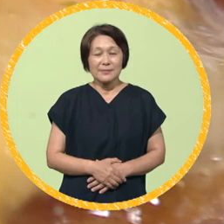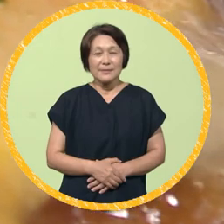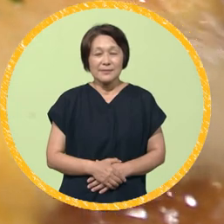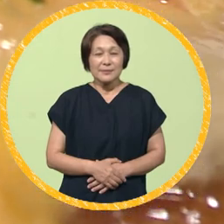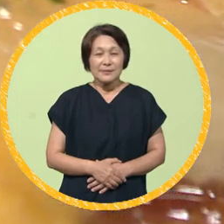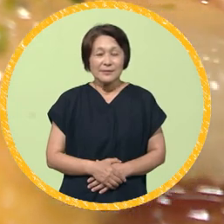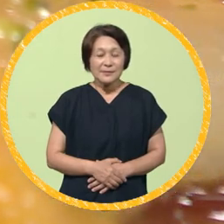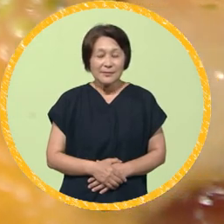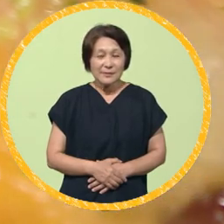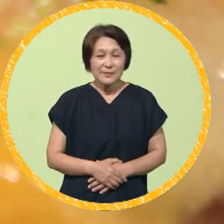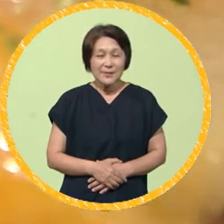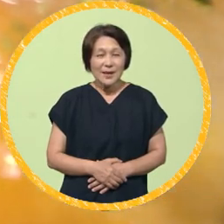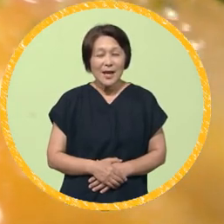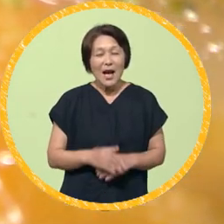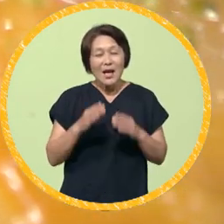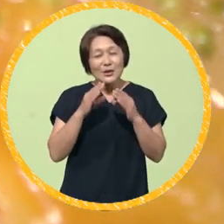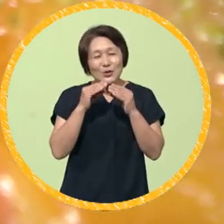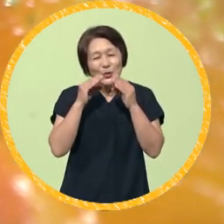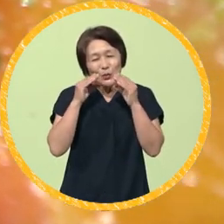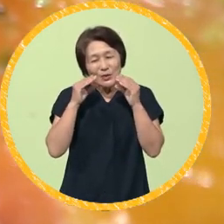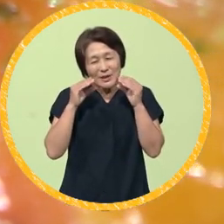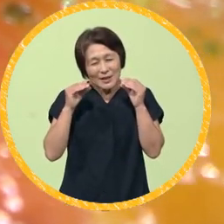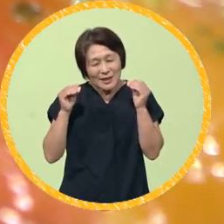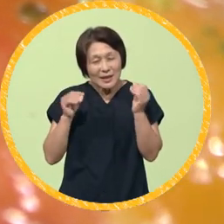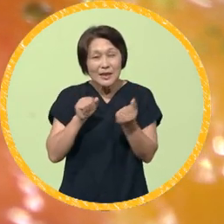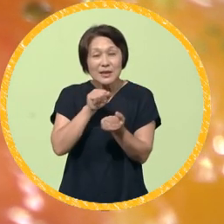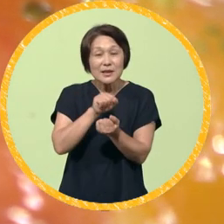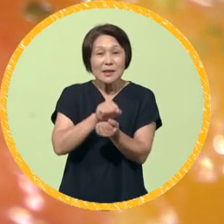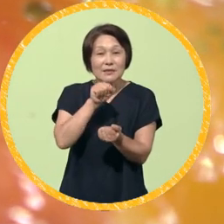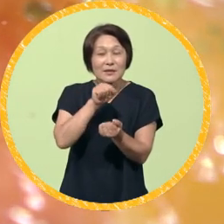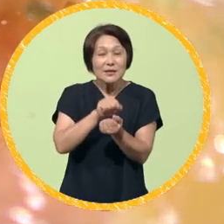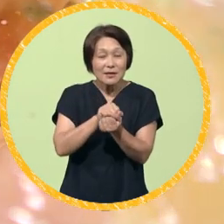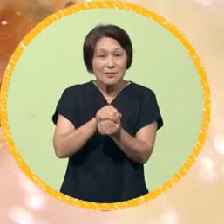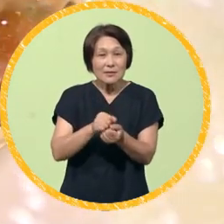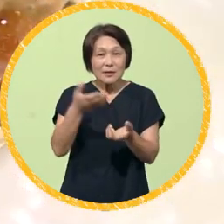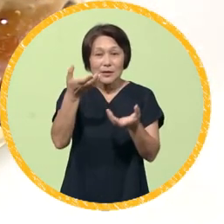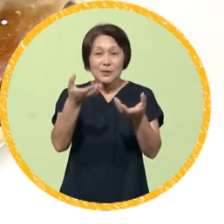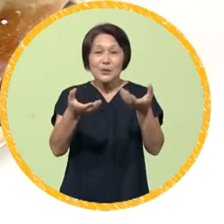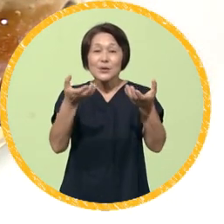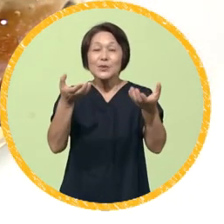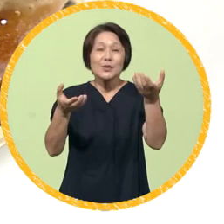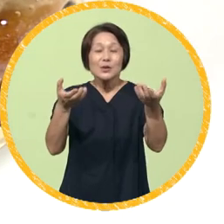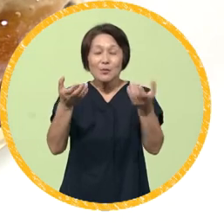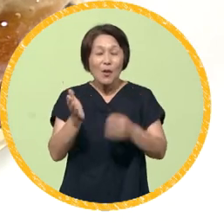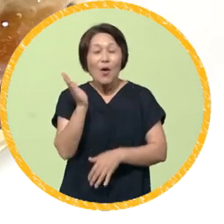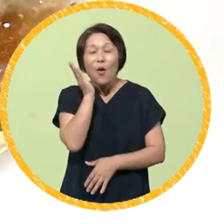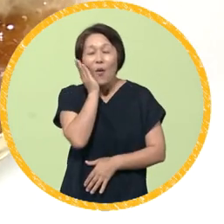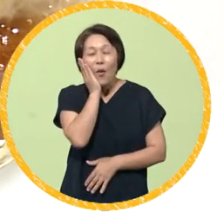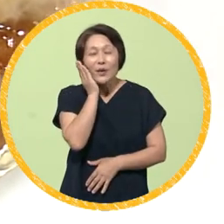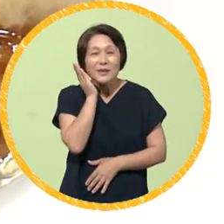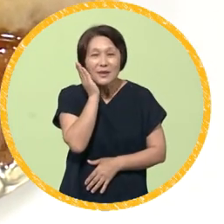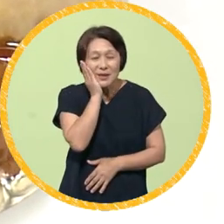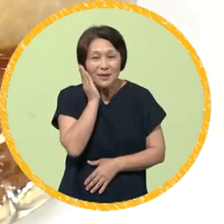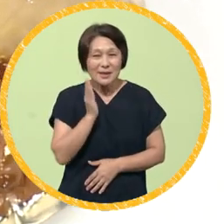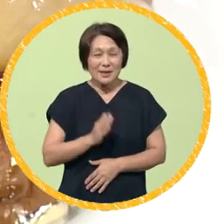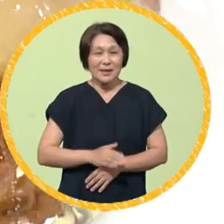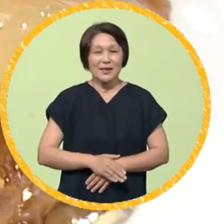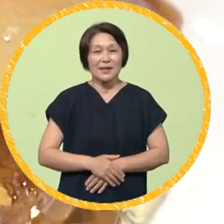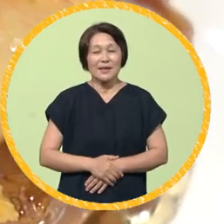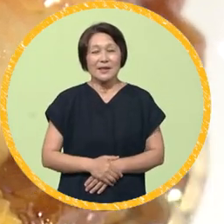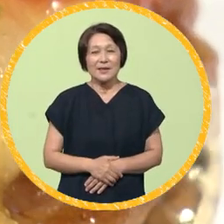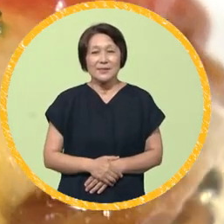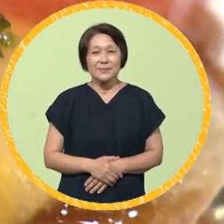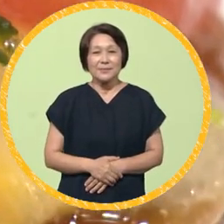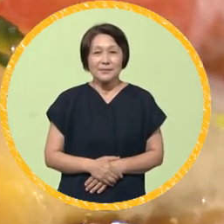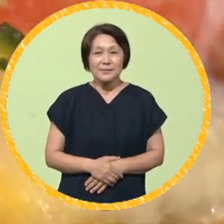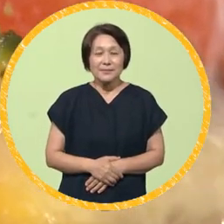ジューシーでサクサク、 本当だ、 うん、 フルーツも おいしい、 すごいフルーティーでお